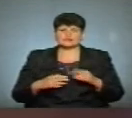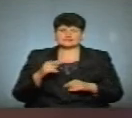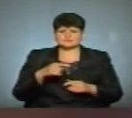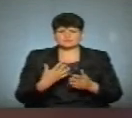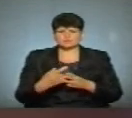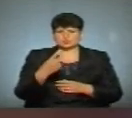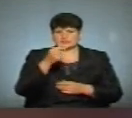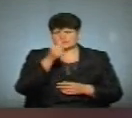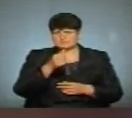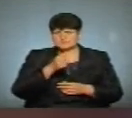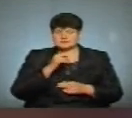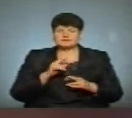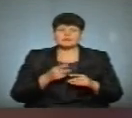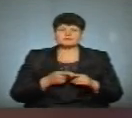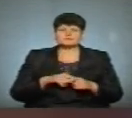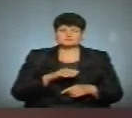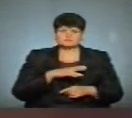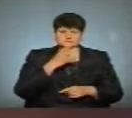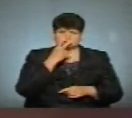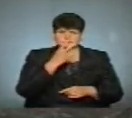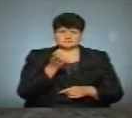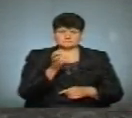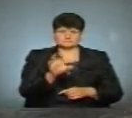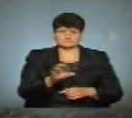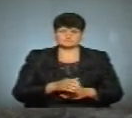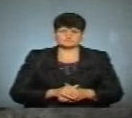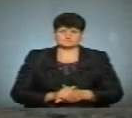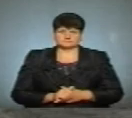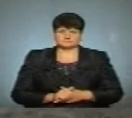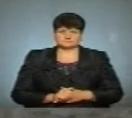майже місяць. Як це було, дивіться в сюжеті.